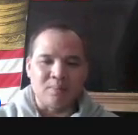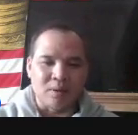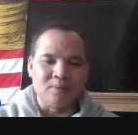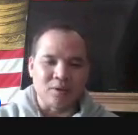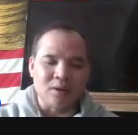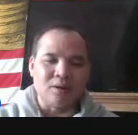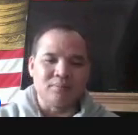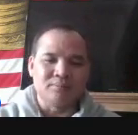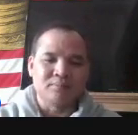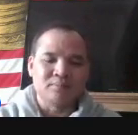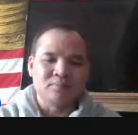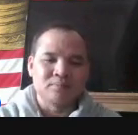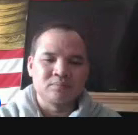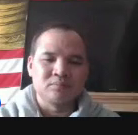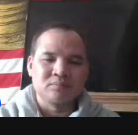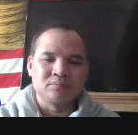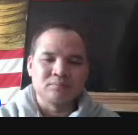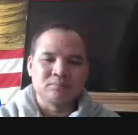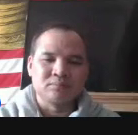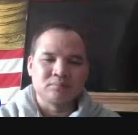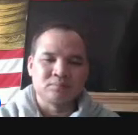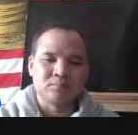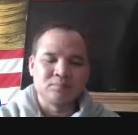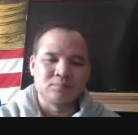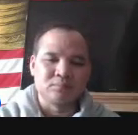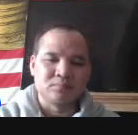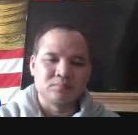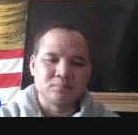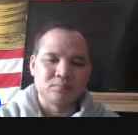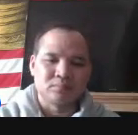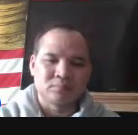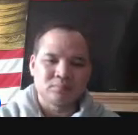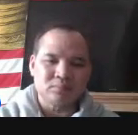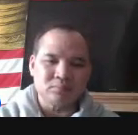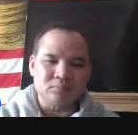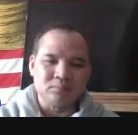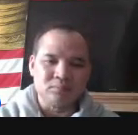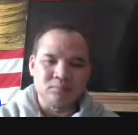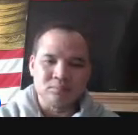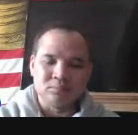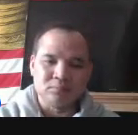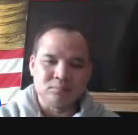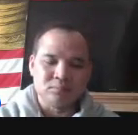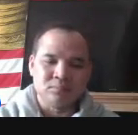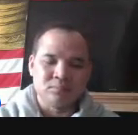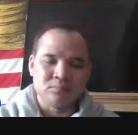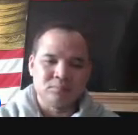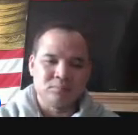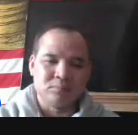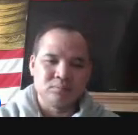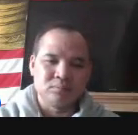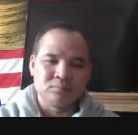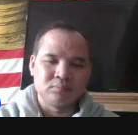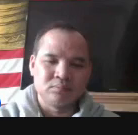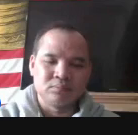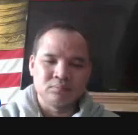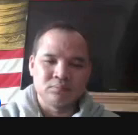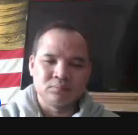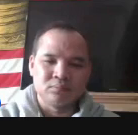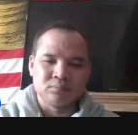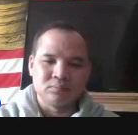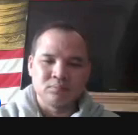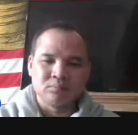มันหมายความว่ามันเป็นอำนาจในการที่จะควบคุมสถานการณ์นะครับเจ้าหน้าที่ราชการที่